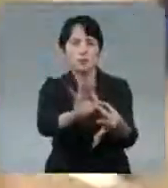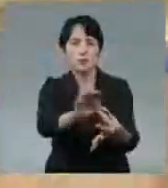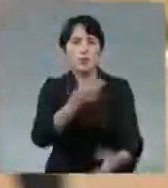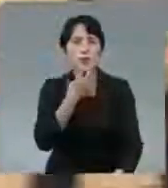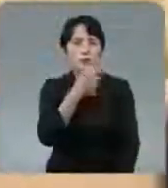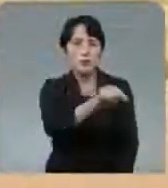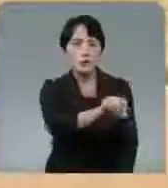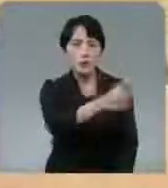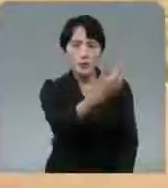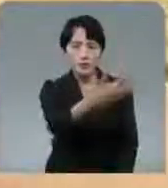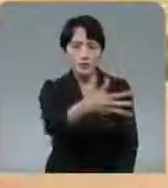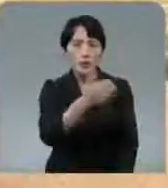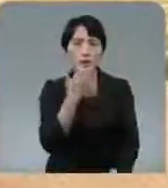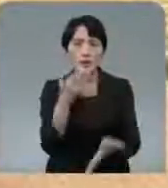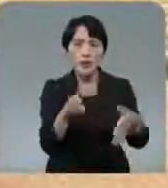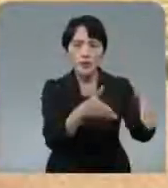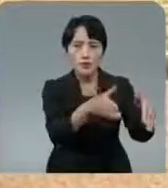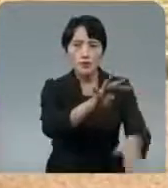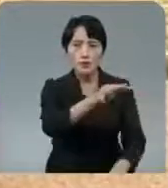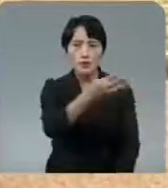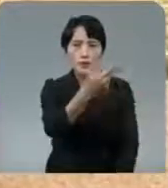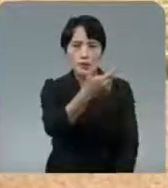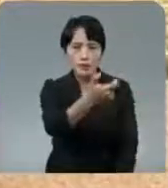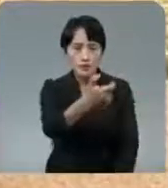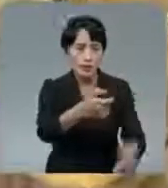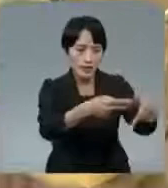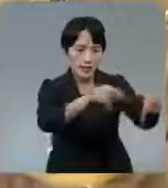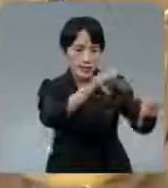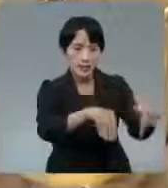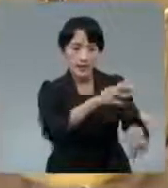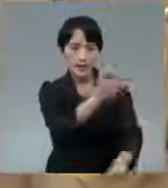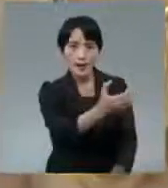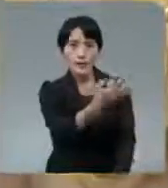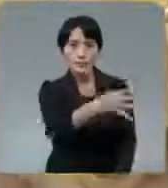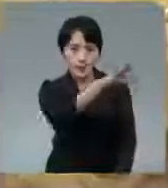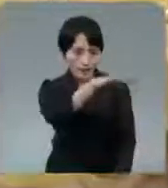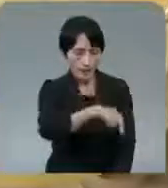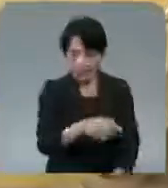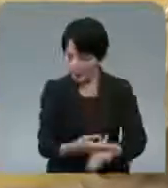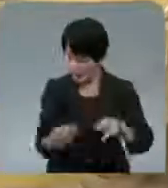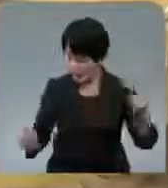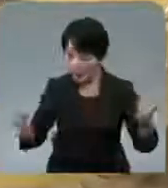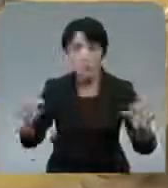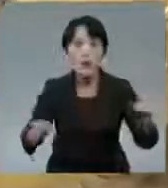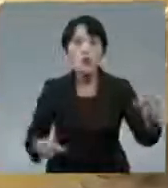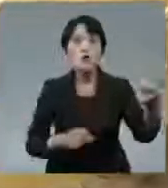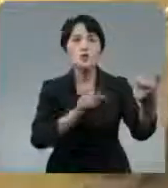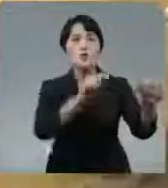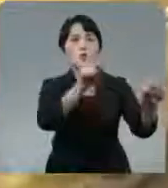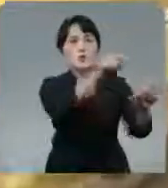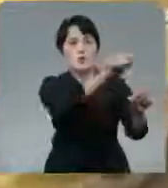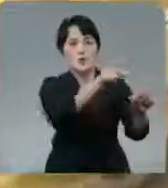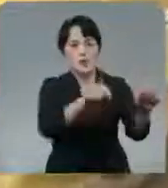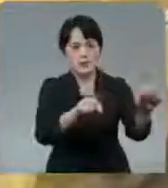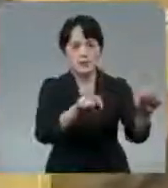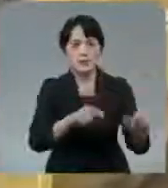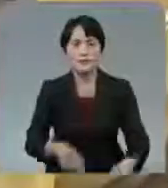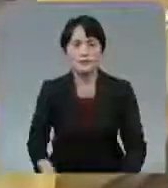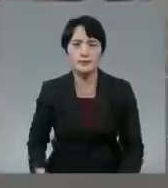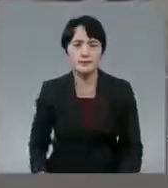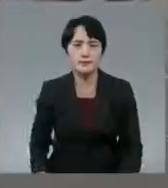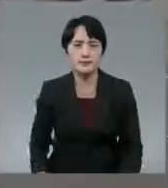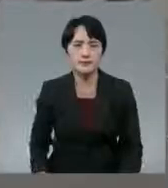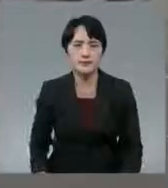195 1099 cupid 19 für dem land nachgewiesen worden der an einem tag erfasst der wert sank